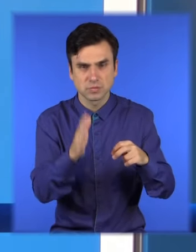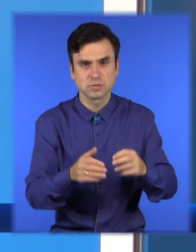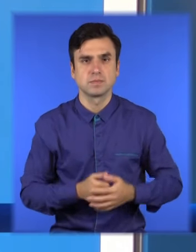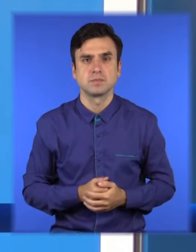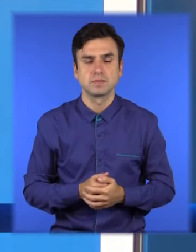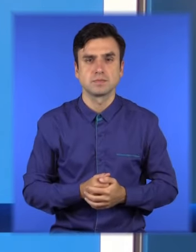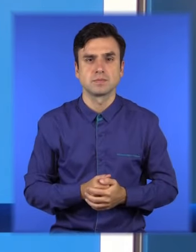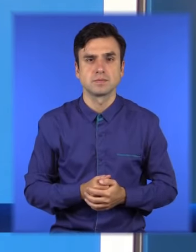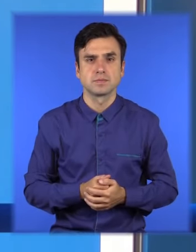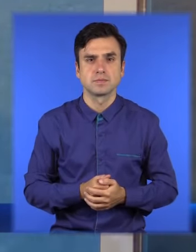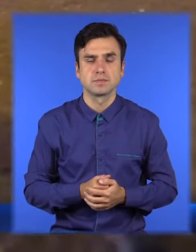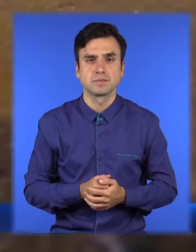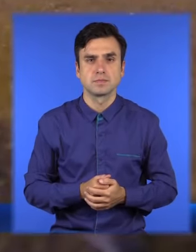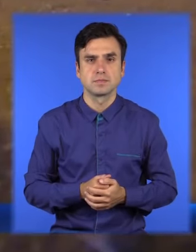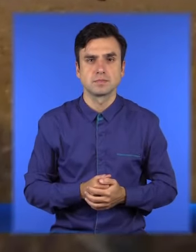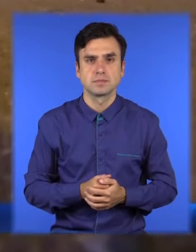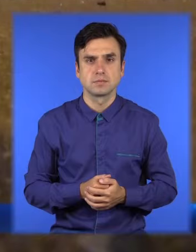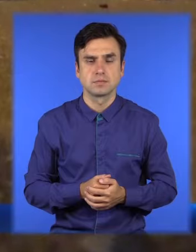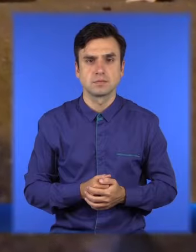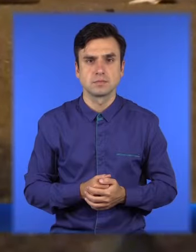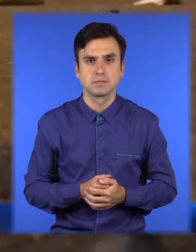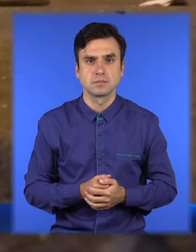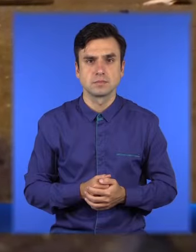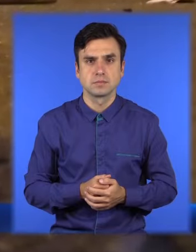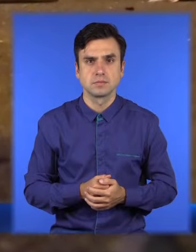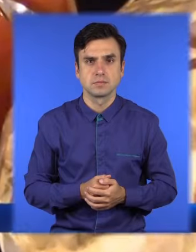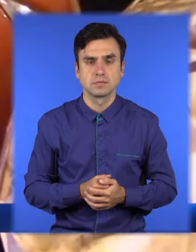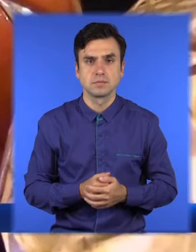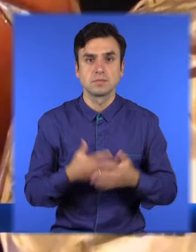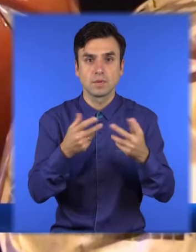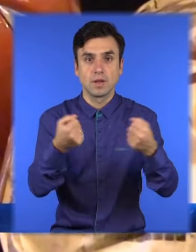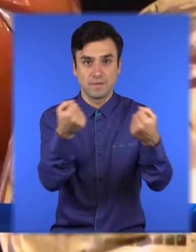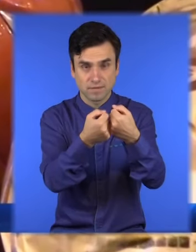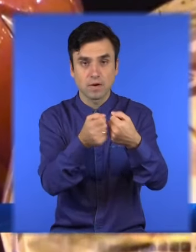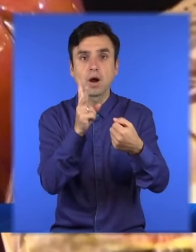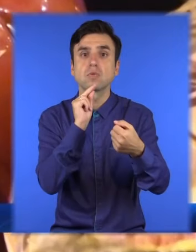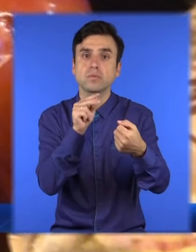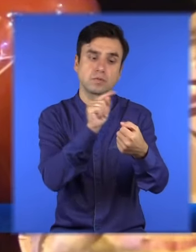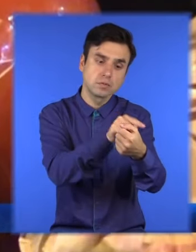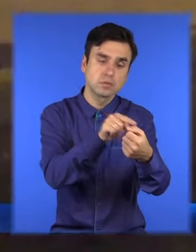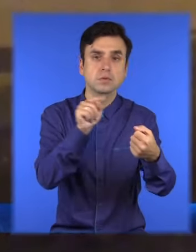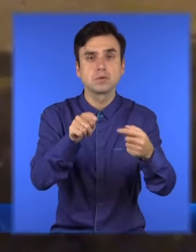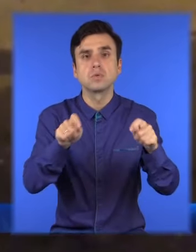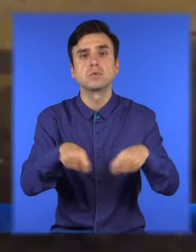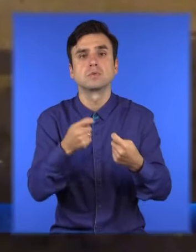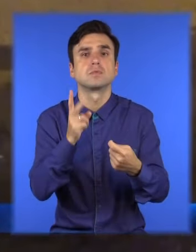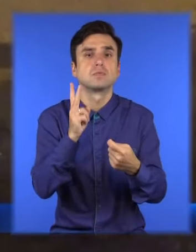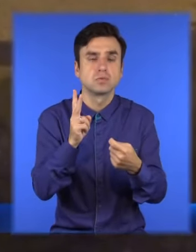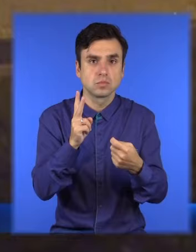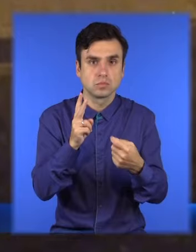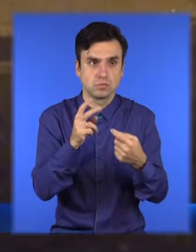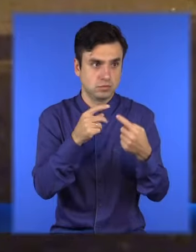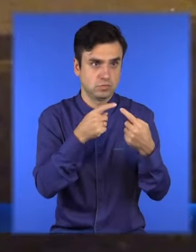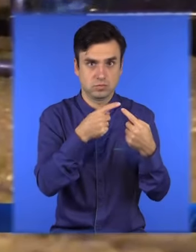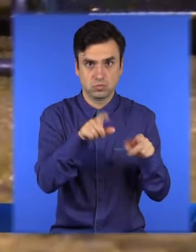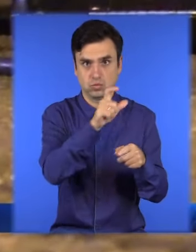дорожнього руху з'ясовуються усі обставини. Хто кого не пропустив насправді та порушив правила дорожнього руху, наражаючи на небезпеку